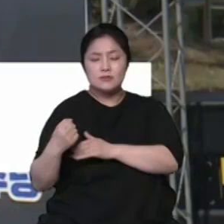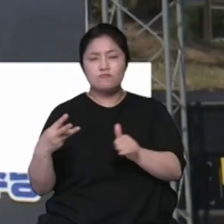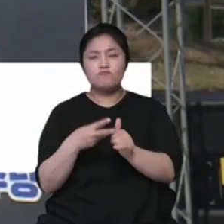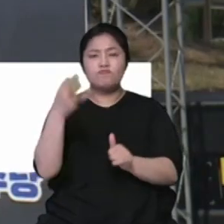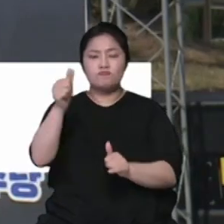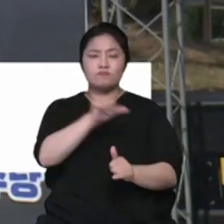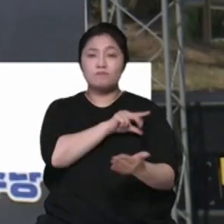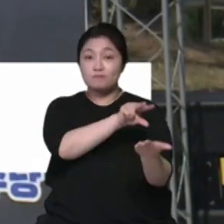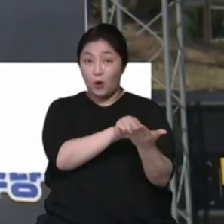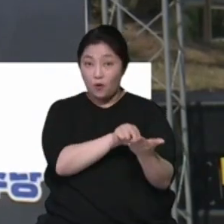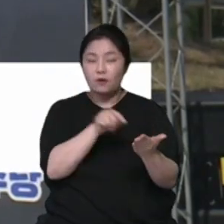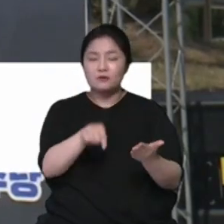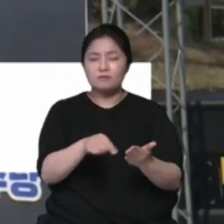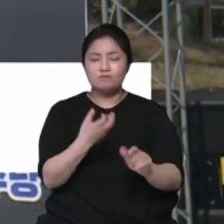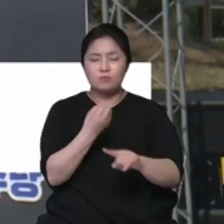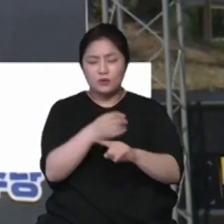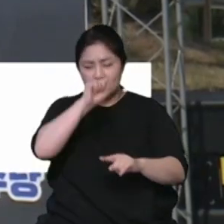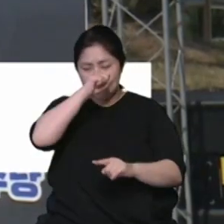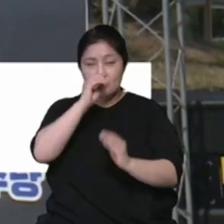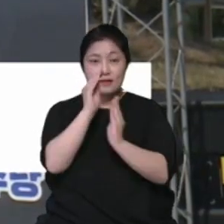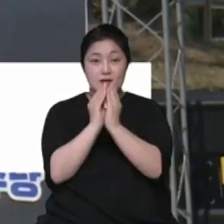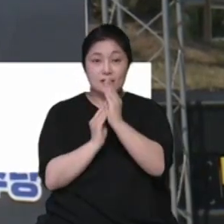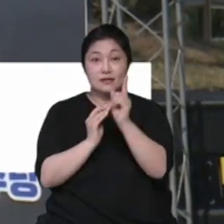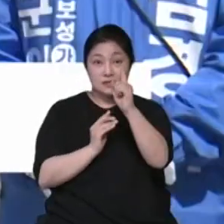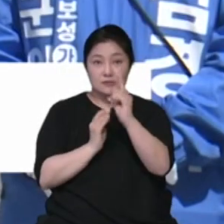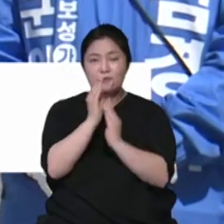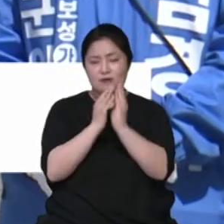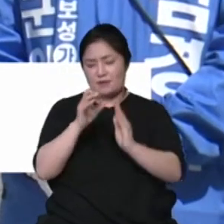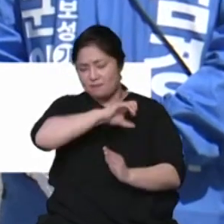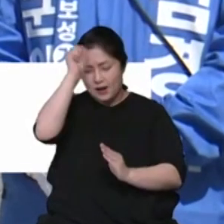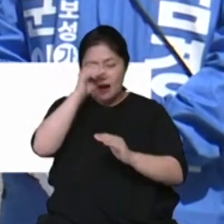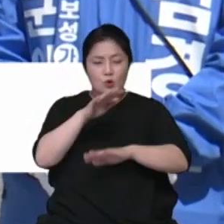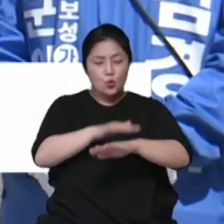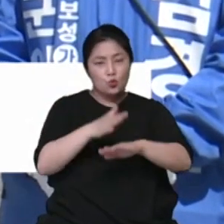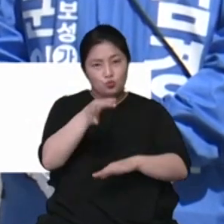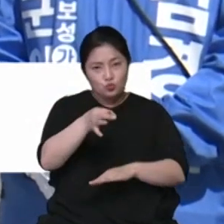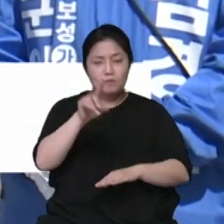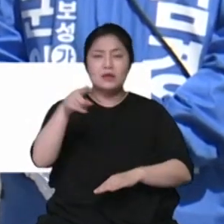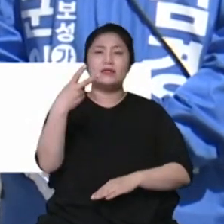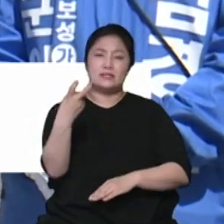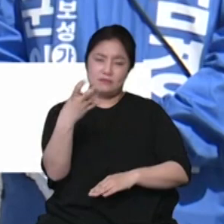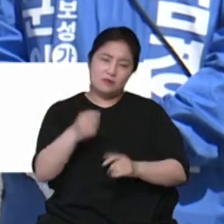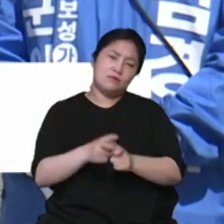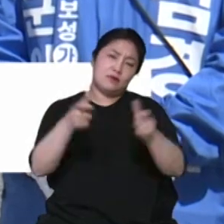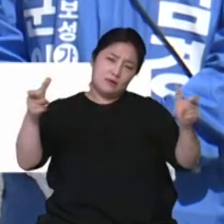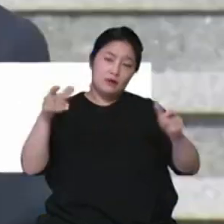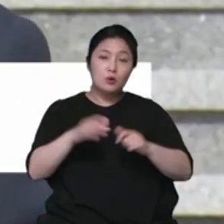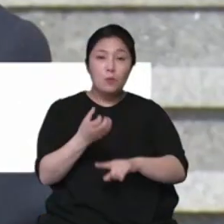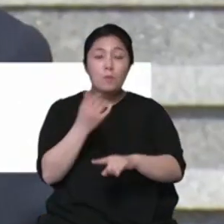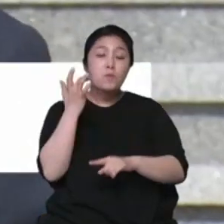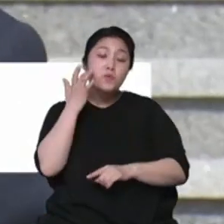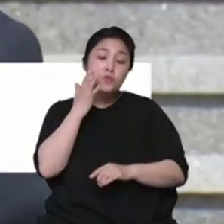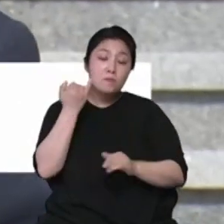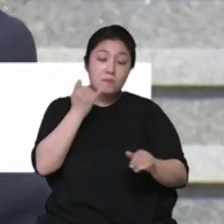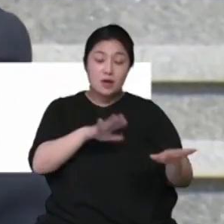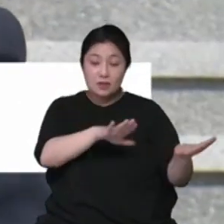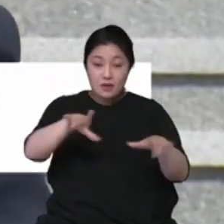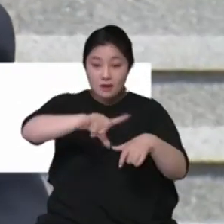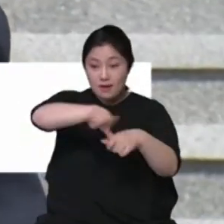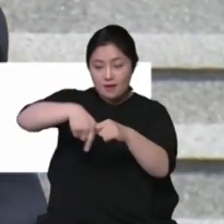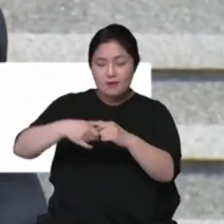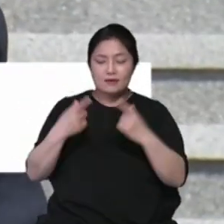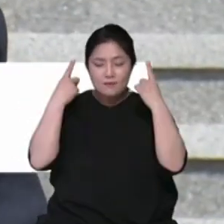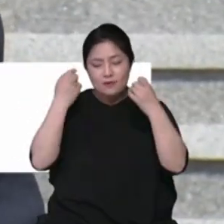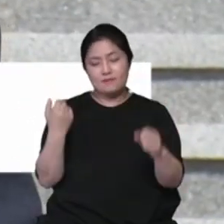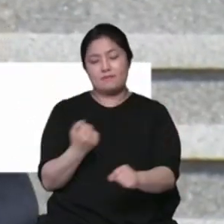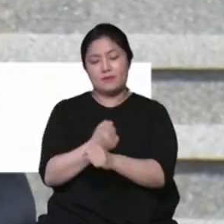군수를 슬로건으로 보성 예산 1조 원 시대 개막과 농어민 공익수당 120만 원 확대, 걸교 해양관광벨트 조성